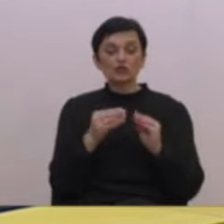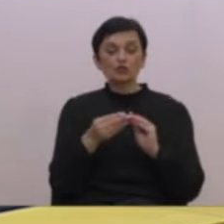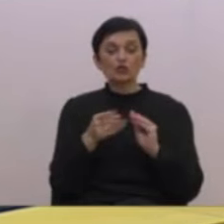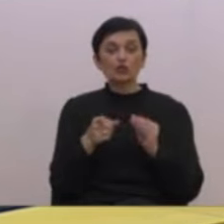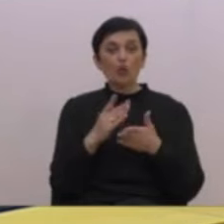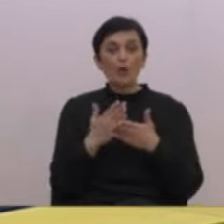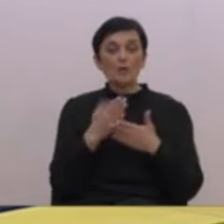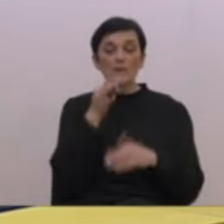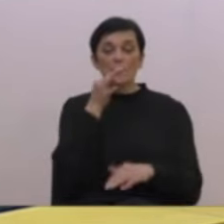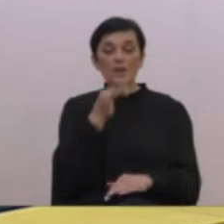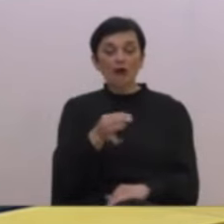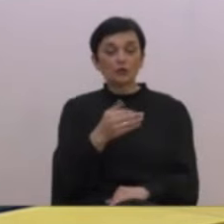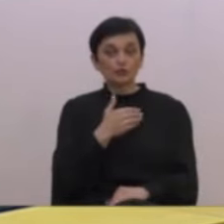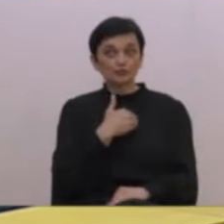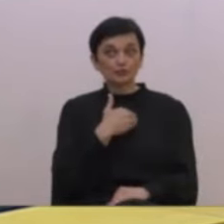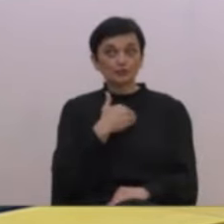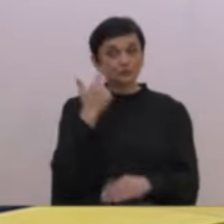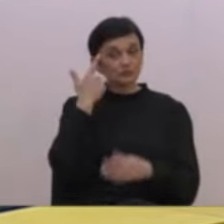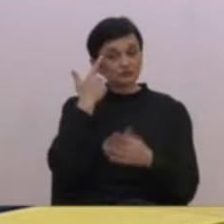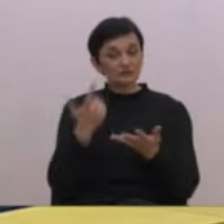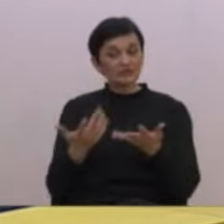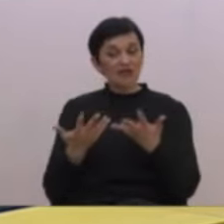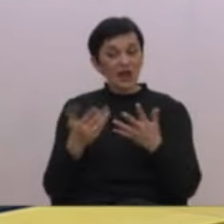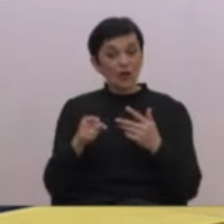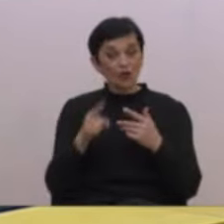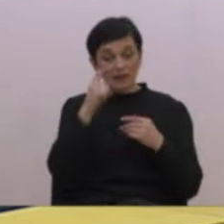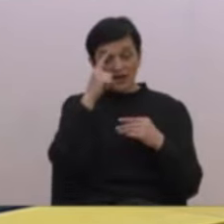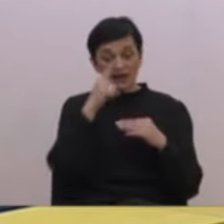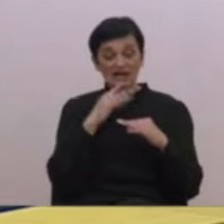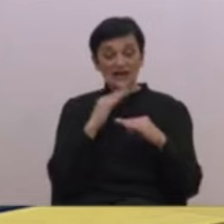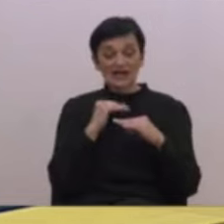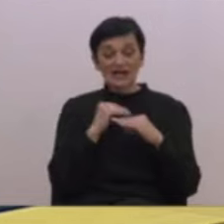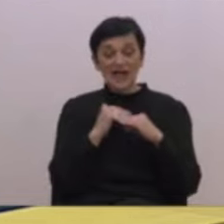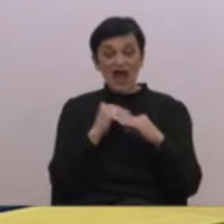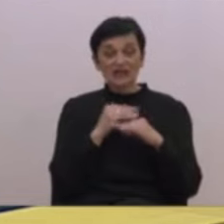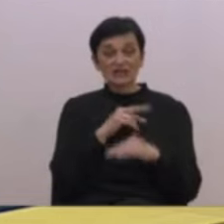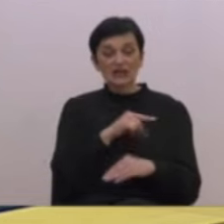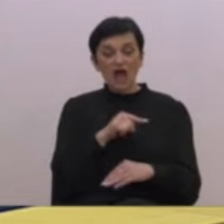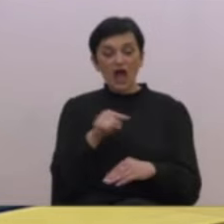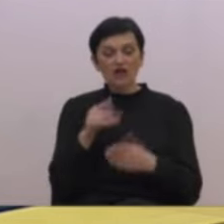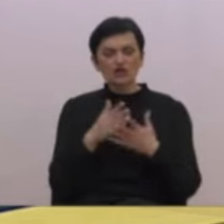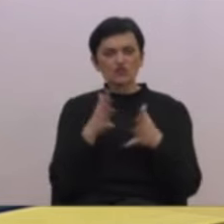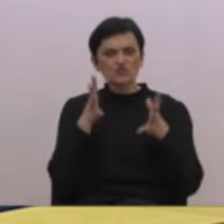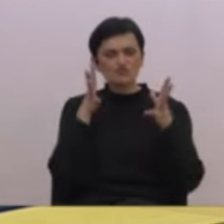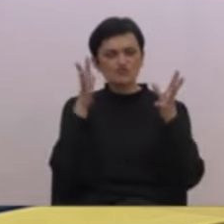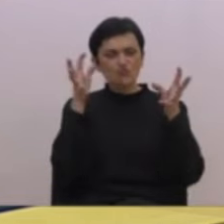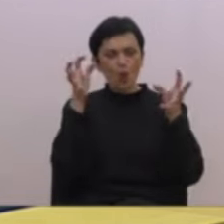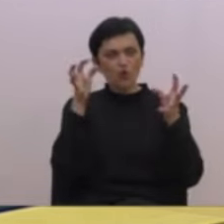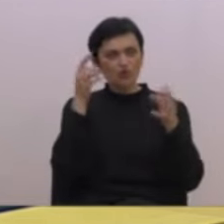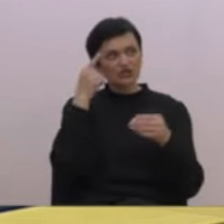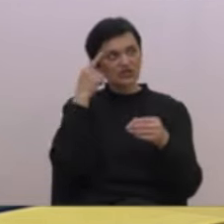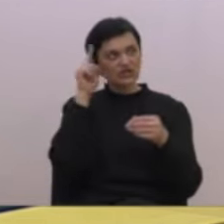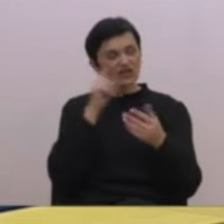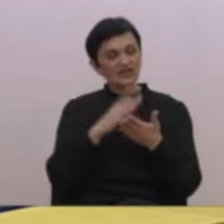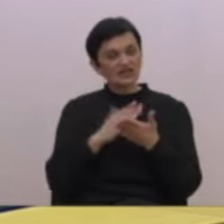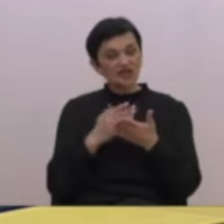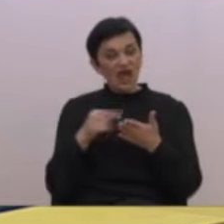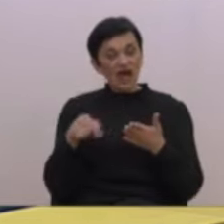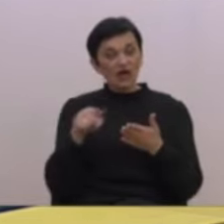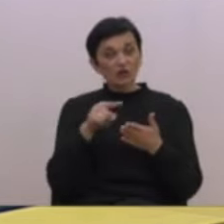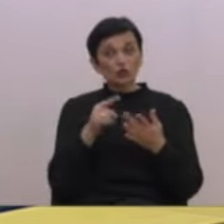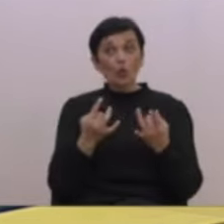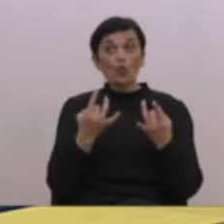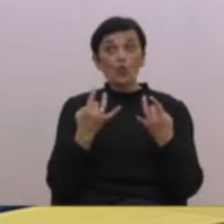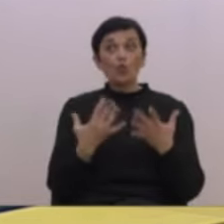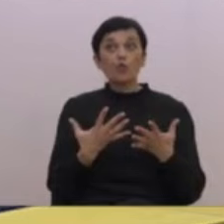რომელზეც პასუხი გავცეთ. წარმოიდგინეთ, რომ აი ეს გენდერული რაღაცთელი ამბები არის ბოროტი იდეის ნაწილი. აი